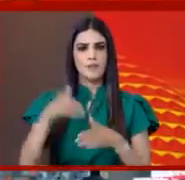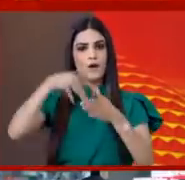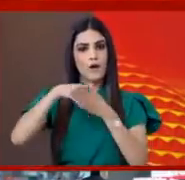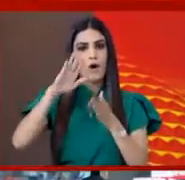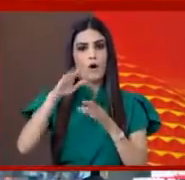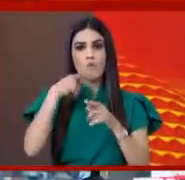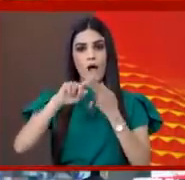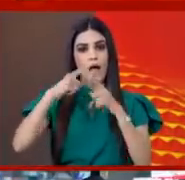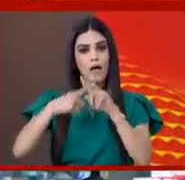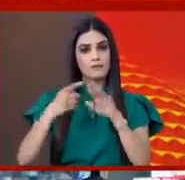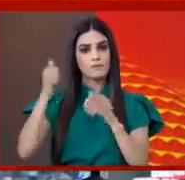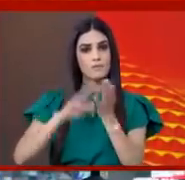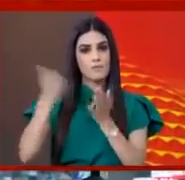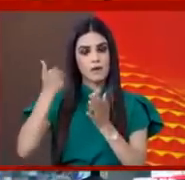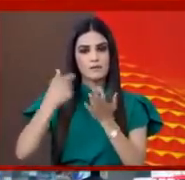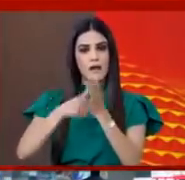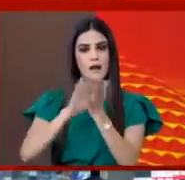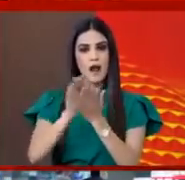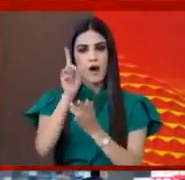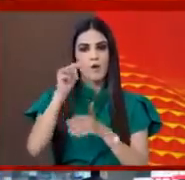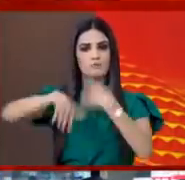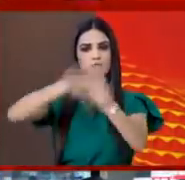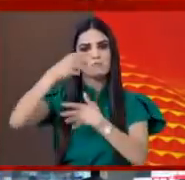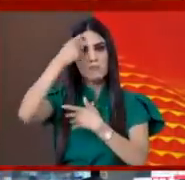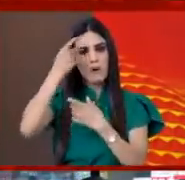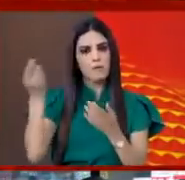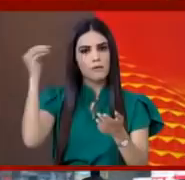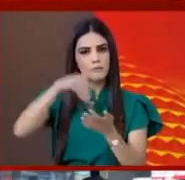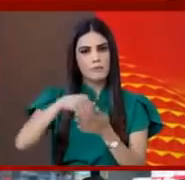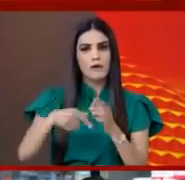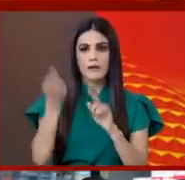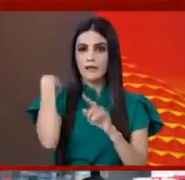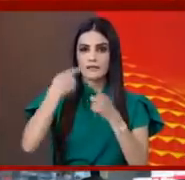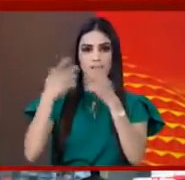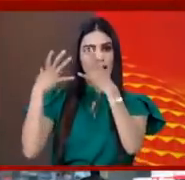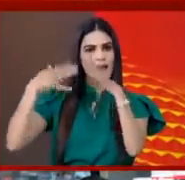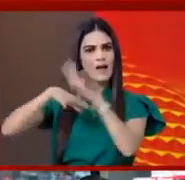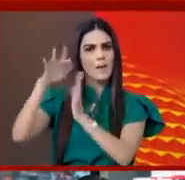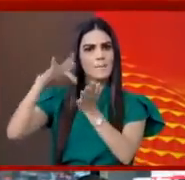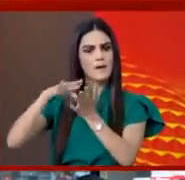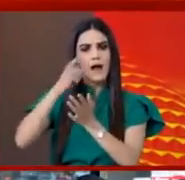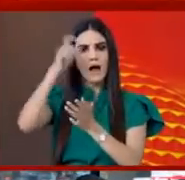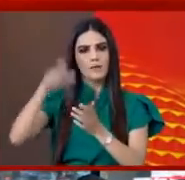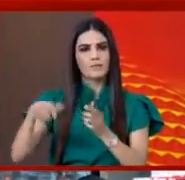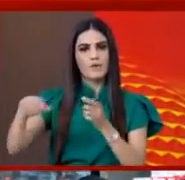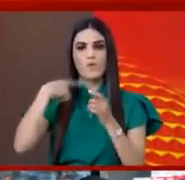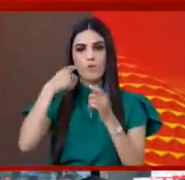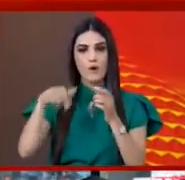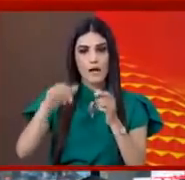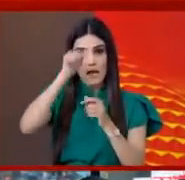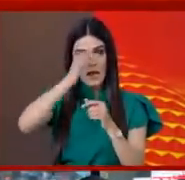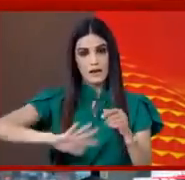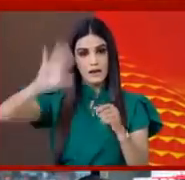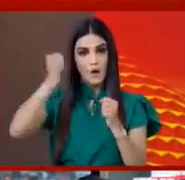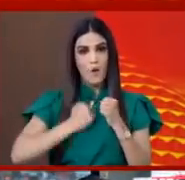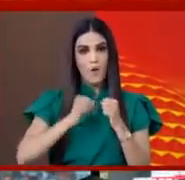कांग्रेस के पूर्व अध्यक्ष और सांसद राहुल गांधी एक बड़े विवाद में फंस गए हैं। कल केरल के तिरुवनंतपुरम में राहुल ने दक्षिण भारत और उत्तर भारत